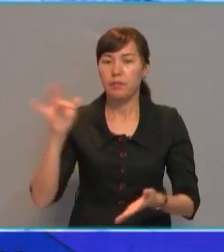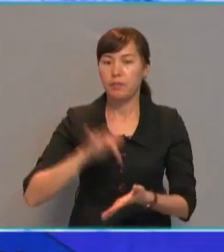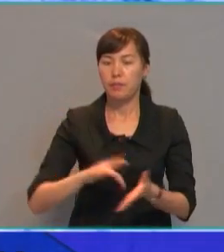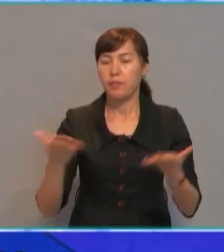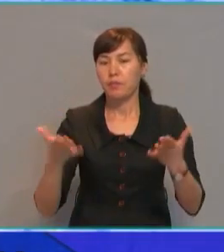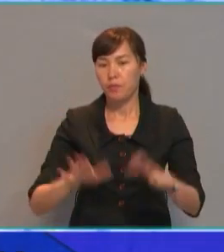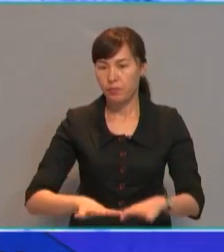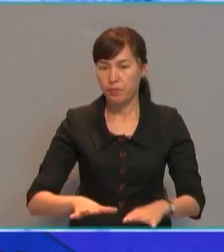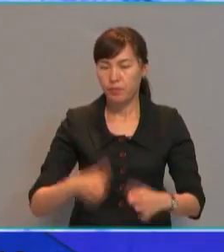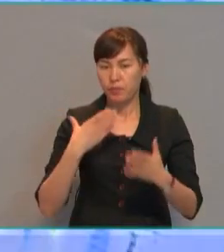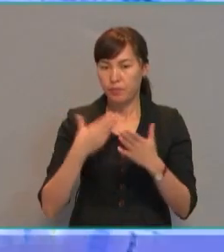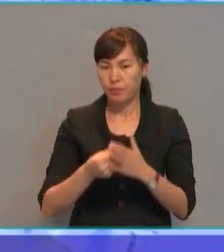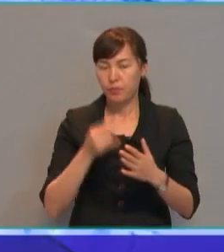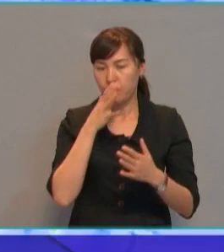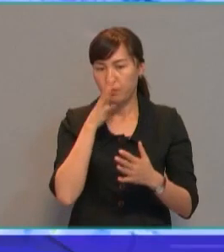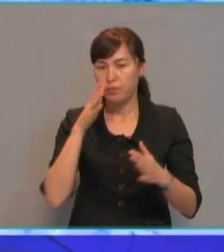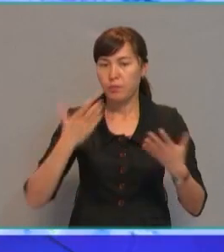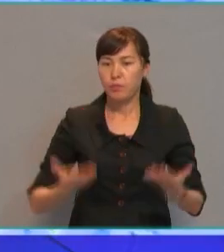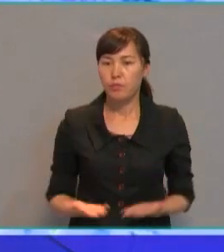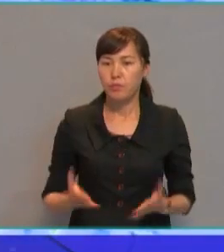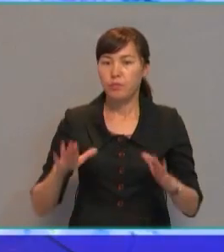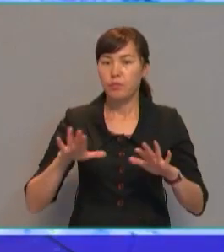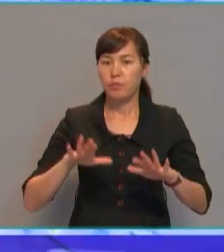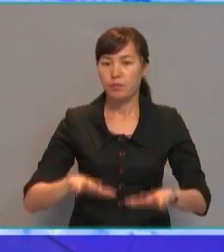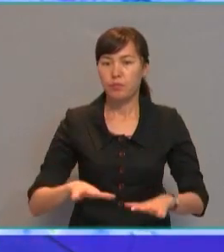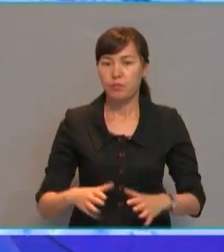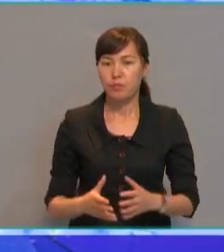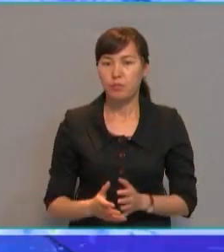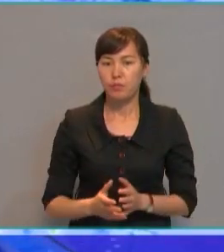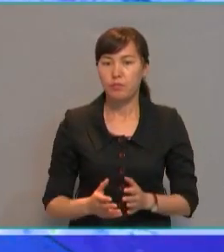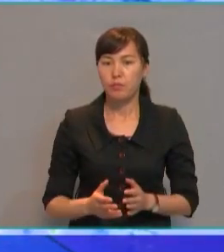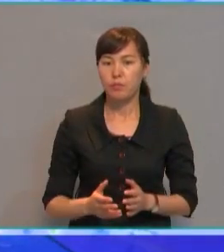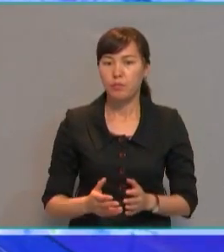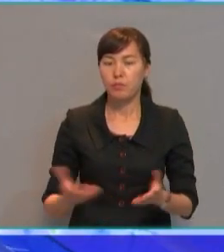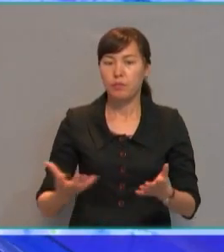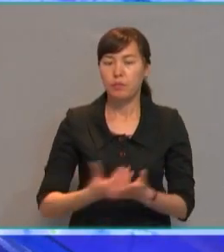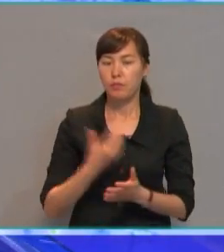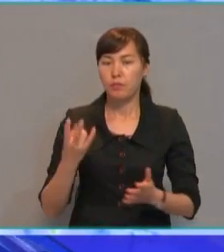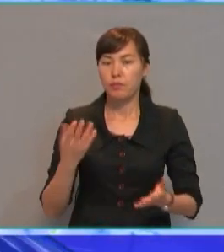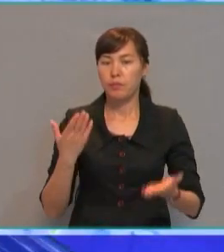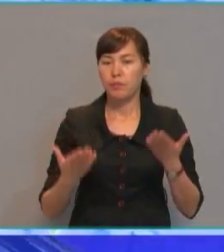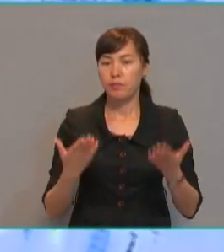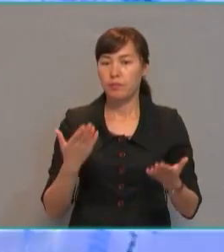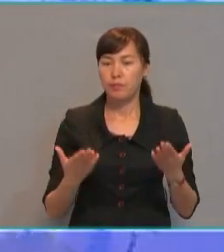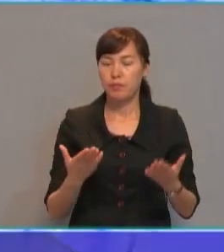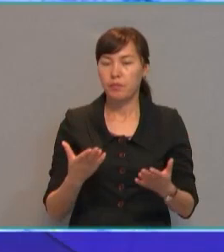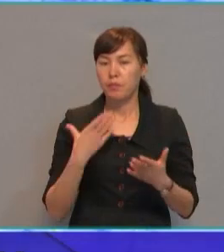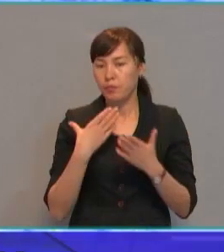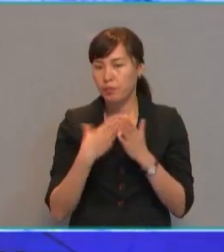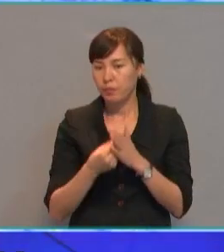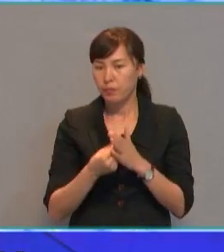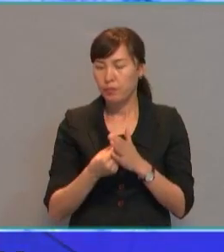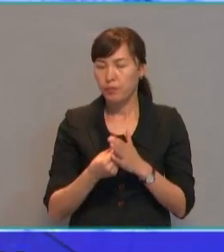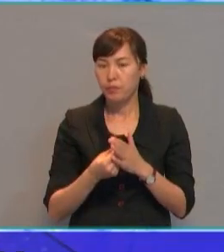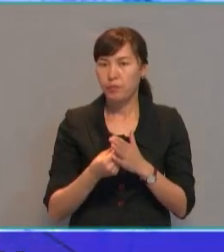қалу керек деген, қалада өзінің бір уақытша тұратын жерін, карантин осы шарала біткенше тұратын жерін табу керек, немесе жаңағы